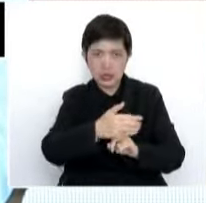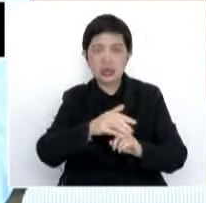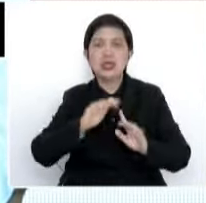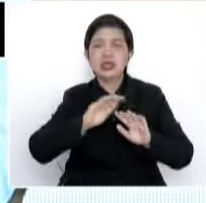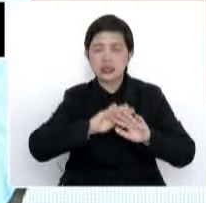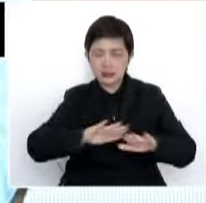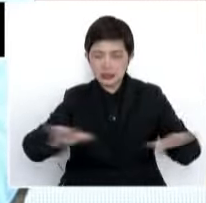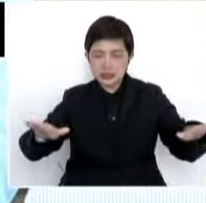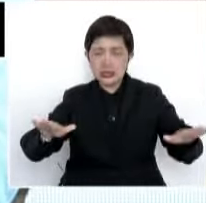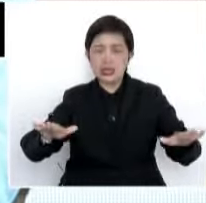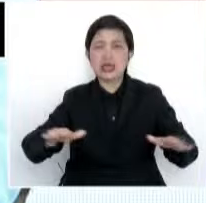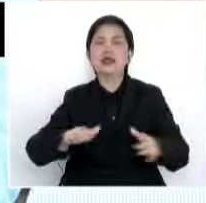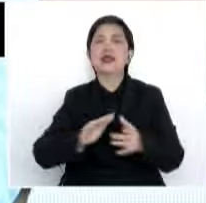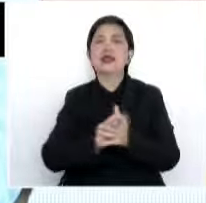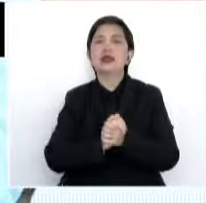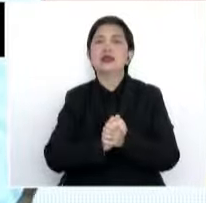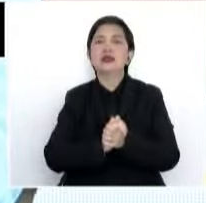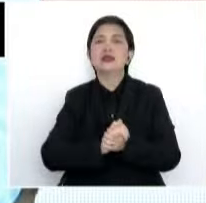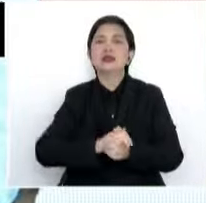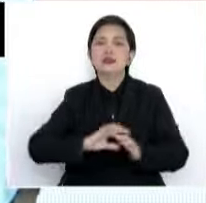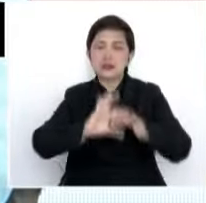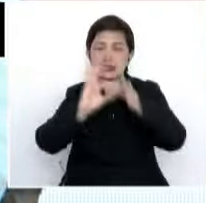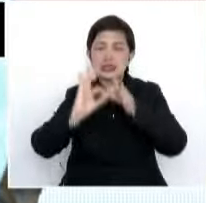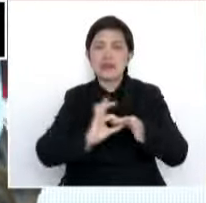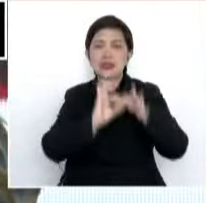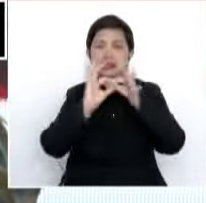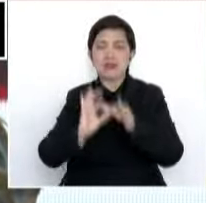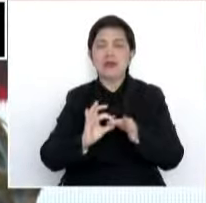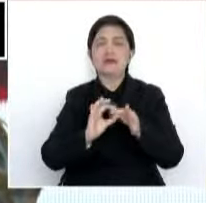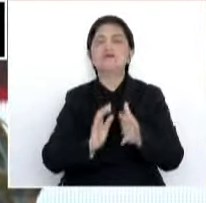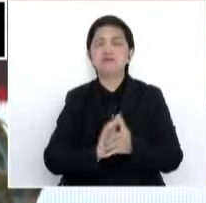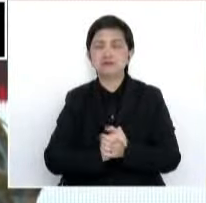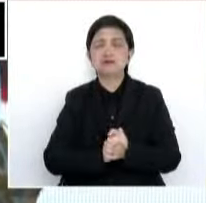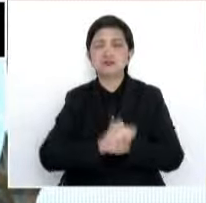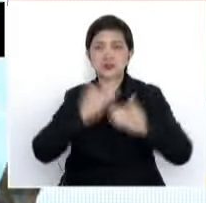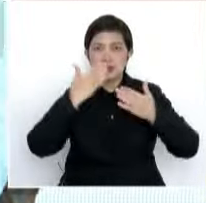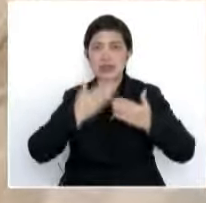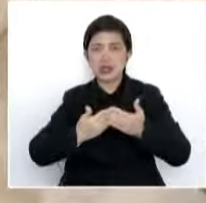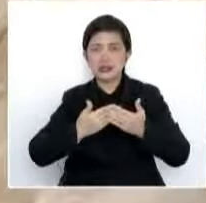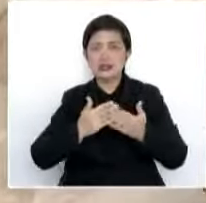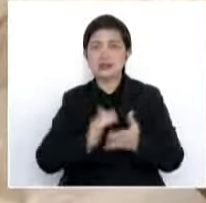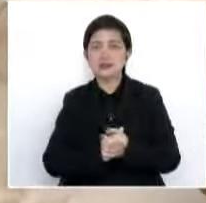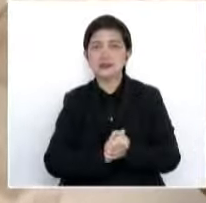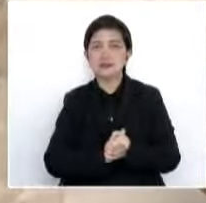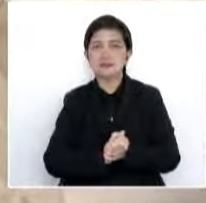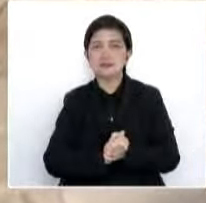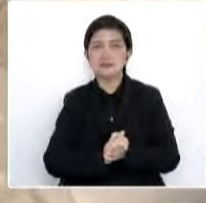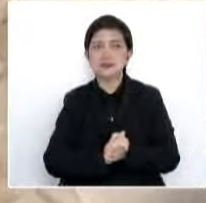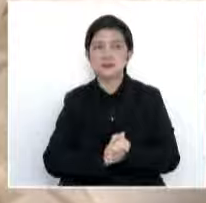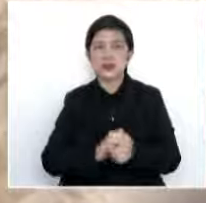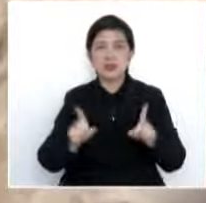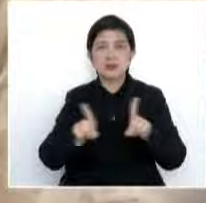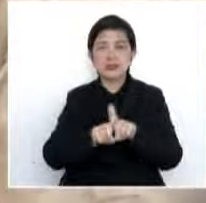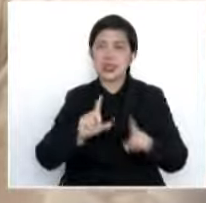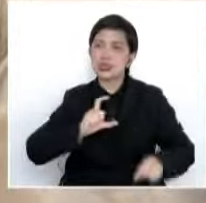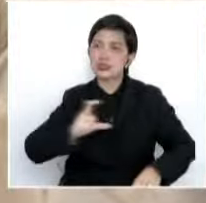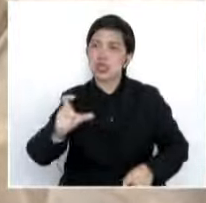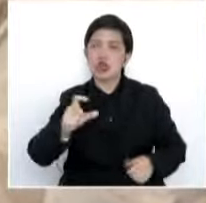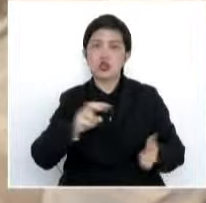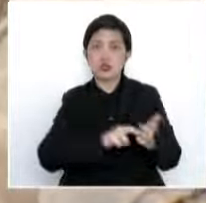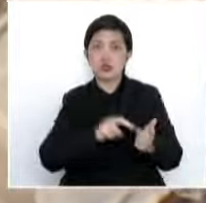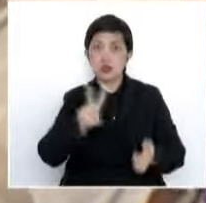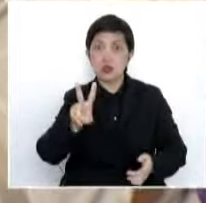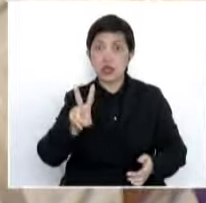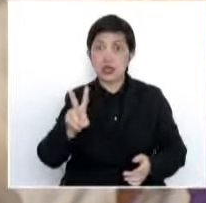menyelesaikan permasalahan secara kolaborasi Terima kasih baik terima kasih kami silakan Pasangan calon nomor urut du untuk